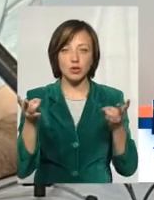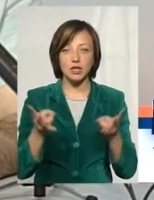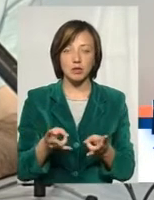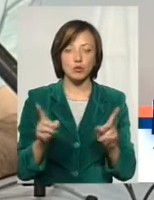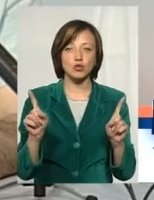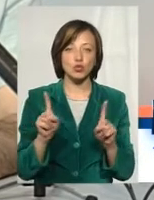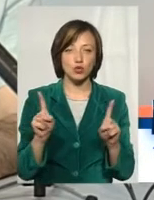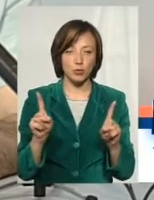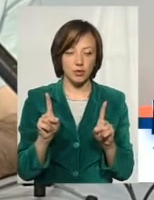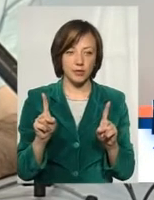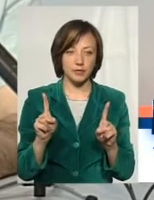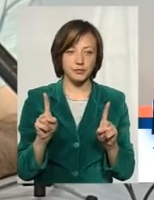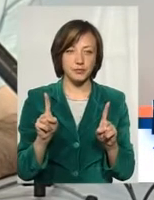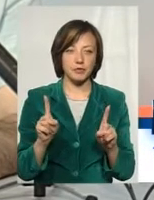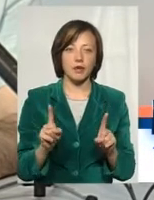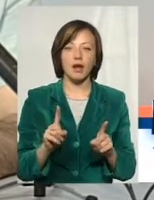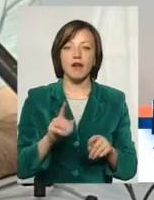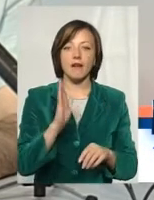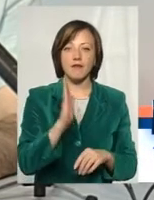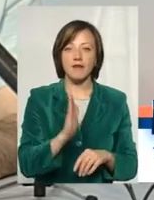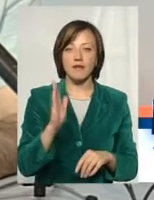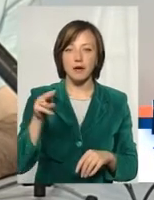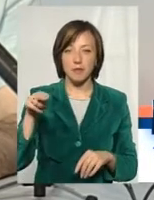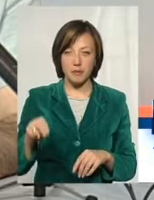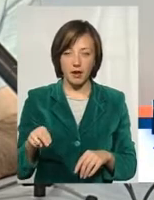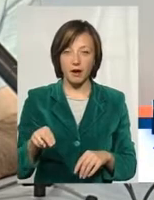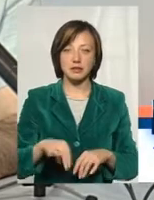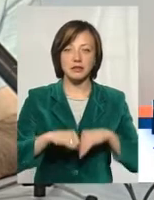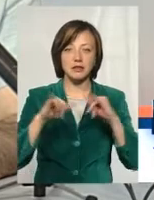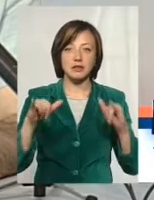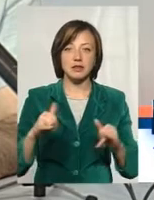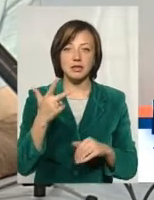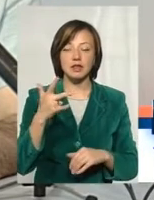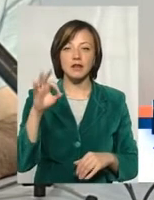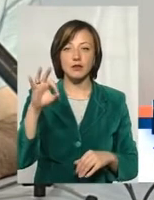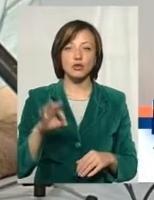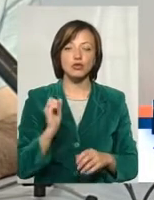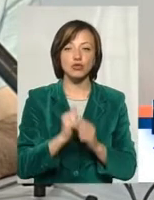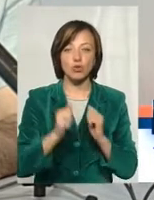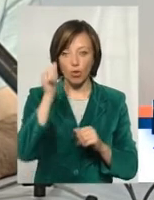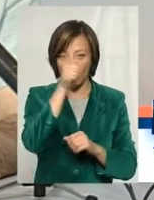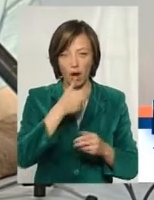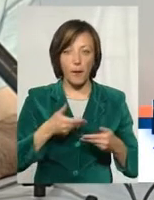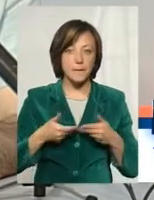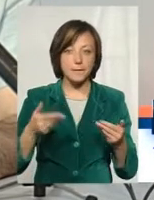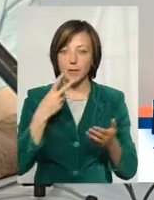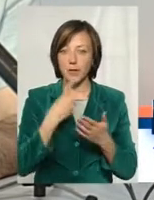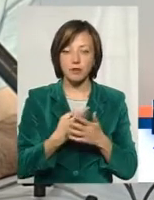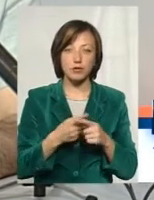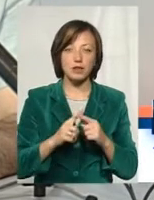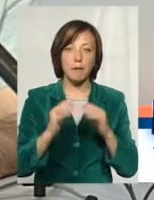щоб валовий внутрішній продукт вріс не менше, ніж 3% щороку. А ми бачимо, що валовий внутрішній продукт